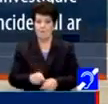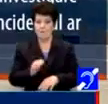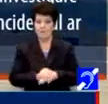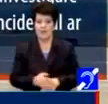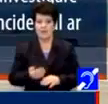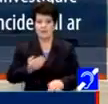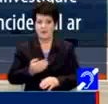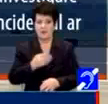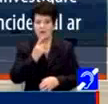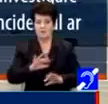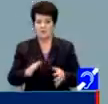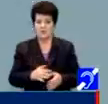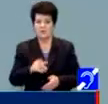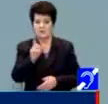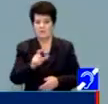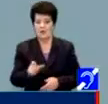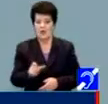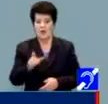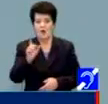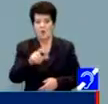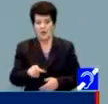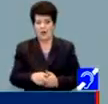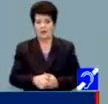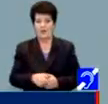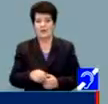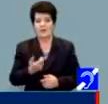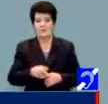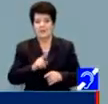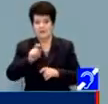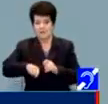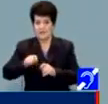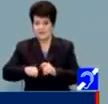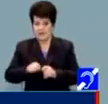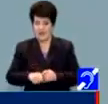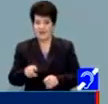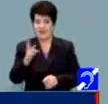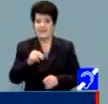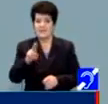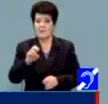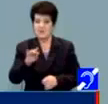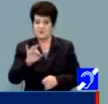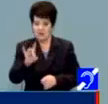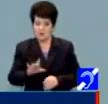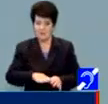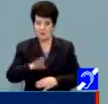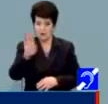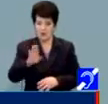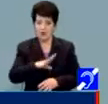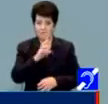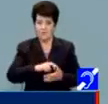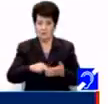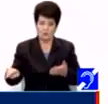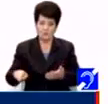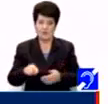fost cauzat de o eroare umană. Autoritatea anunță că pe durata investigațiilor, dispecerul responsabil pentru decolare a fost suspendat